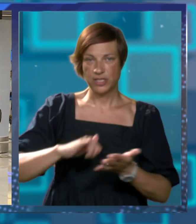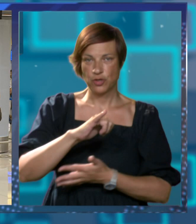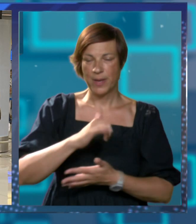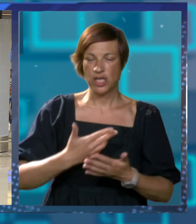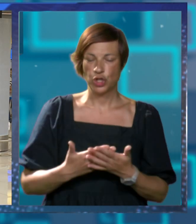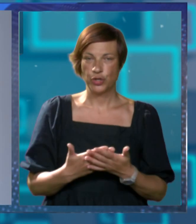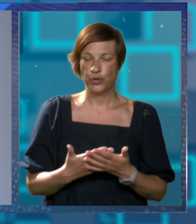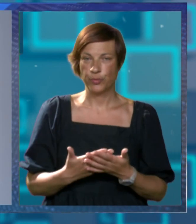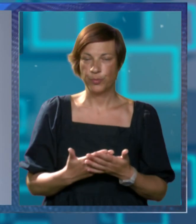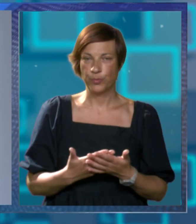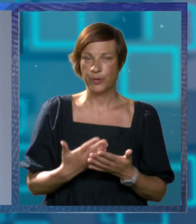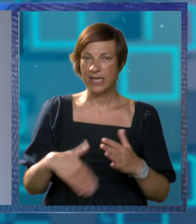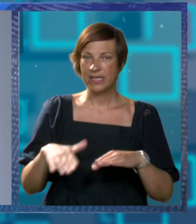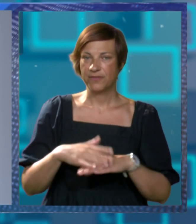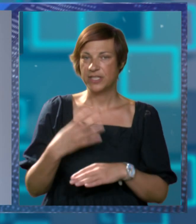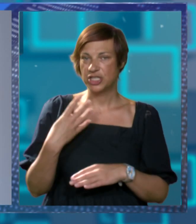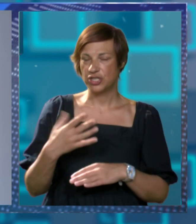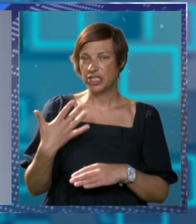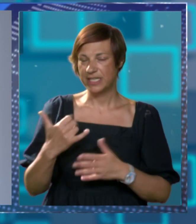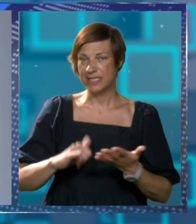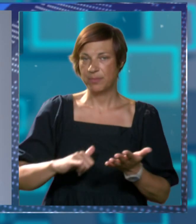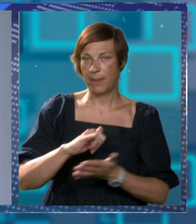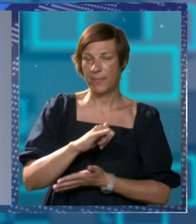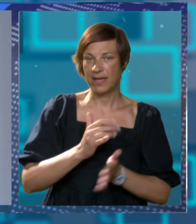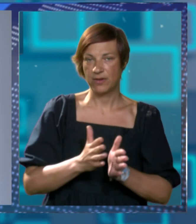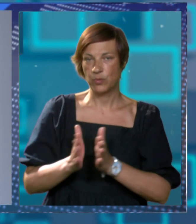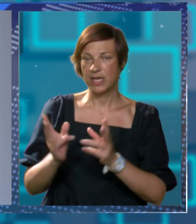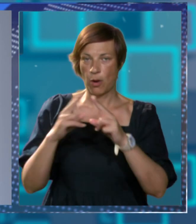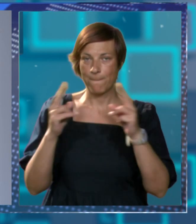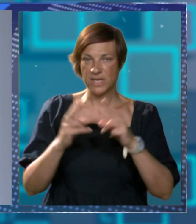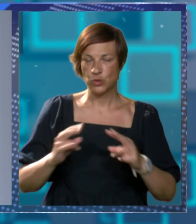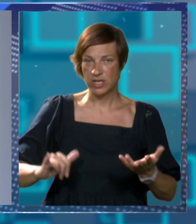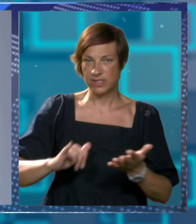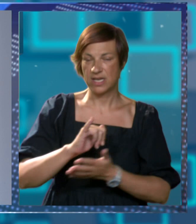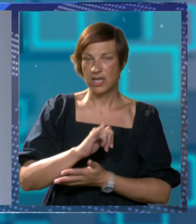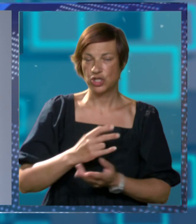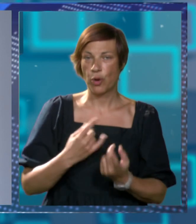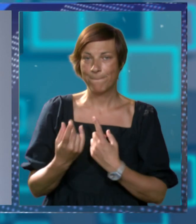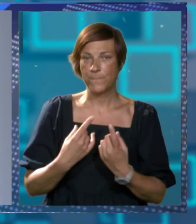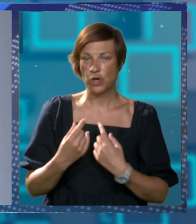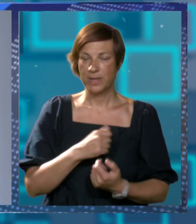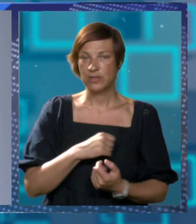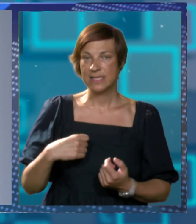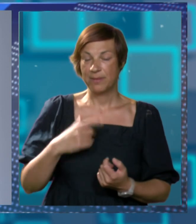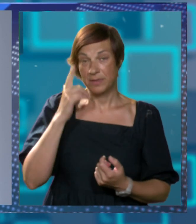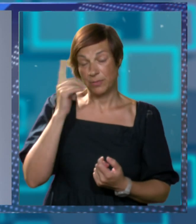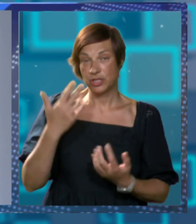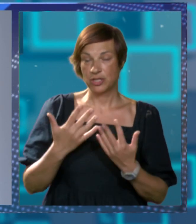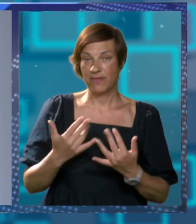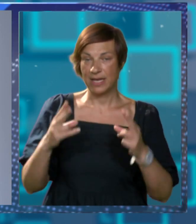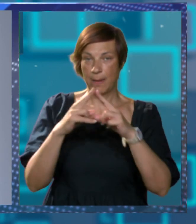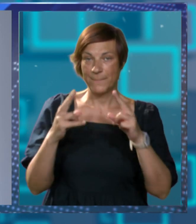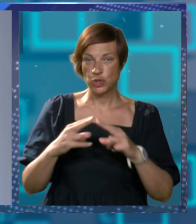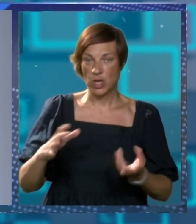aerodromu. Znači, govorimo više od 45 prijevoznika u redovnom međunarodnom zračnom prometu, a samim time logično je da je velik